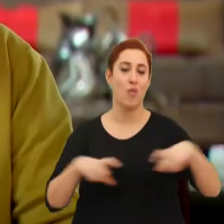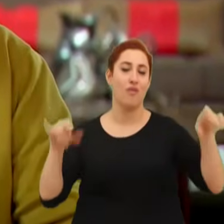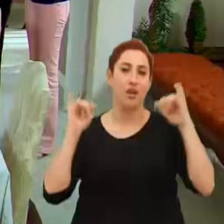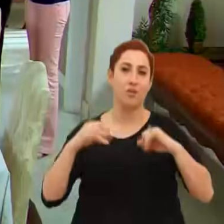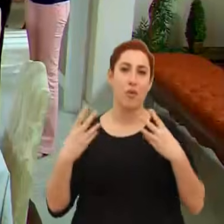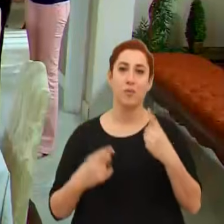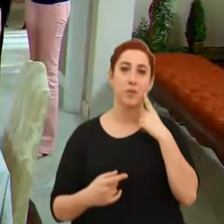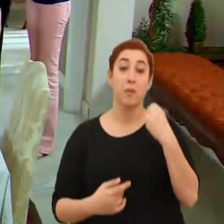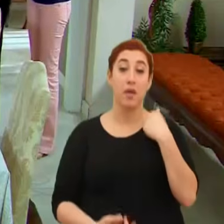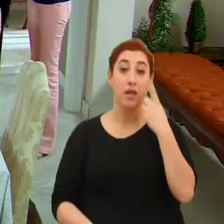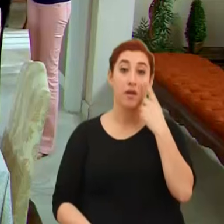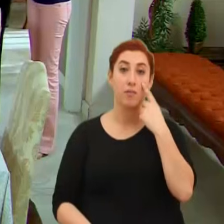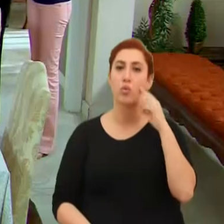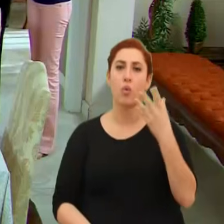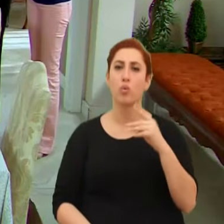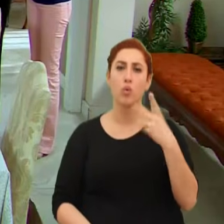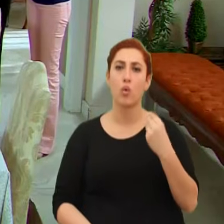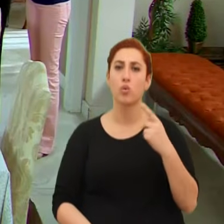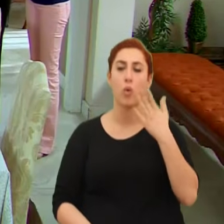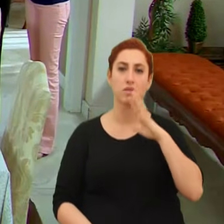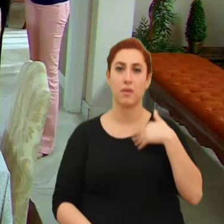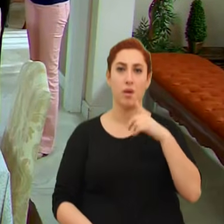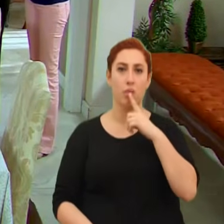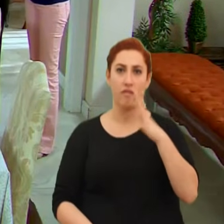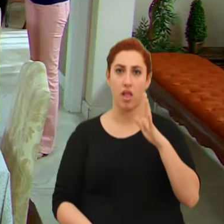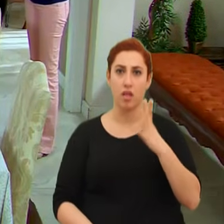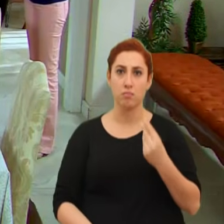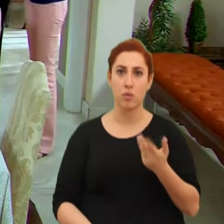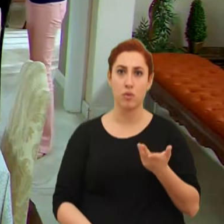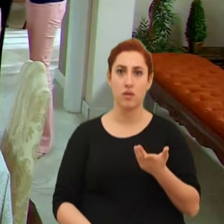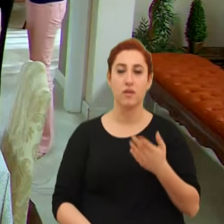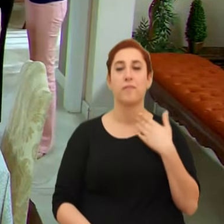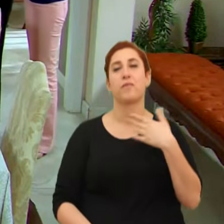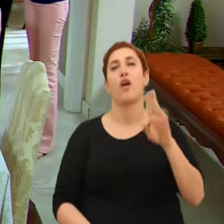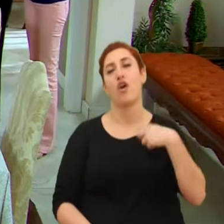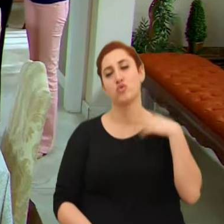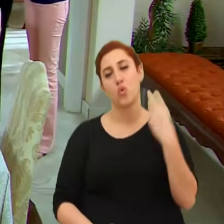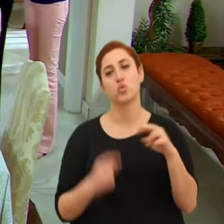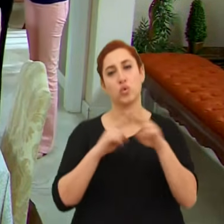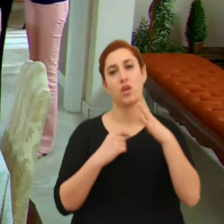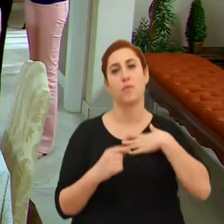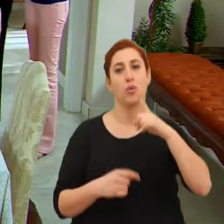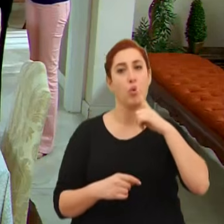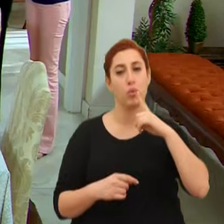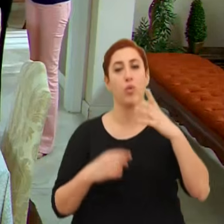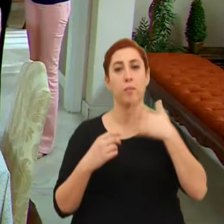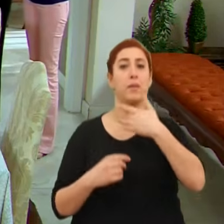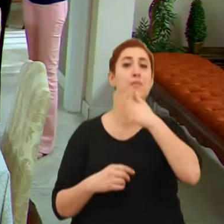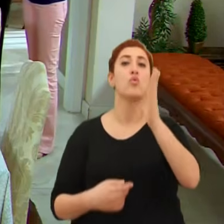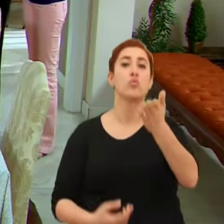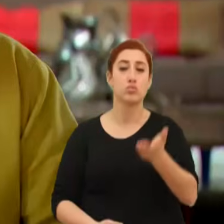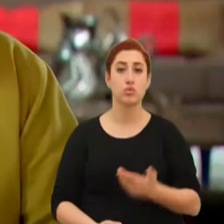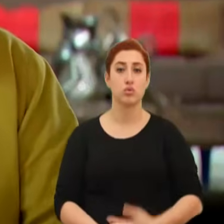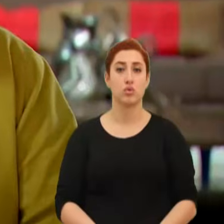gibi ya. Şş, baba ne oldu kız yoksa benim doğum günüm falan mı? Ay aşk olsun Kemal'im doğum gününü bilmiyor